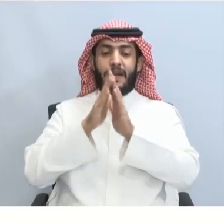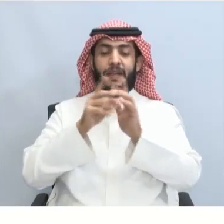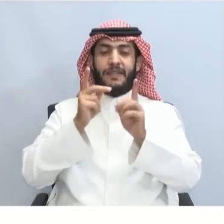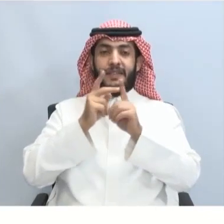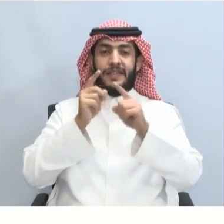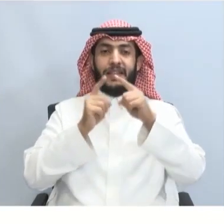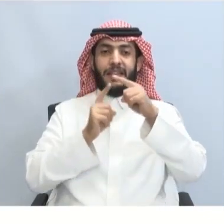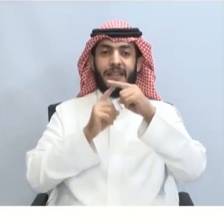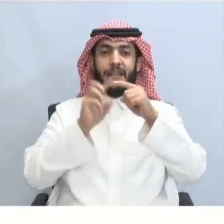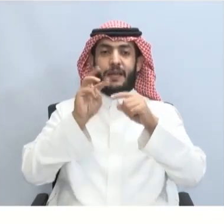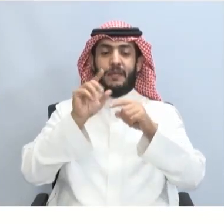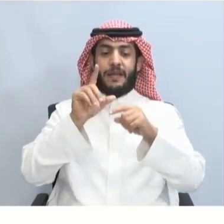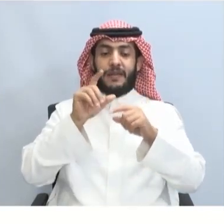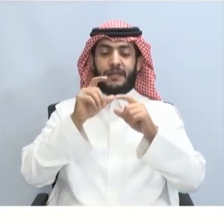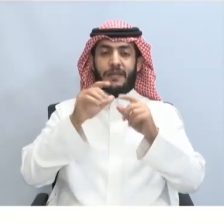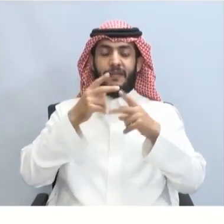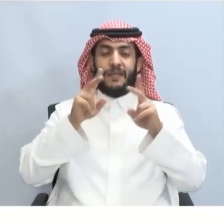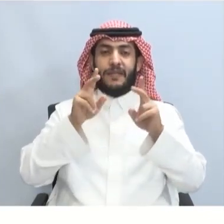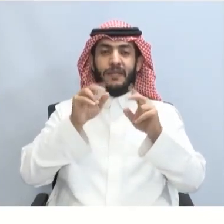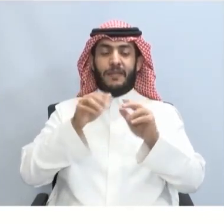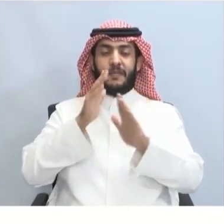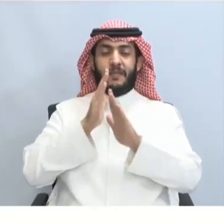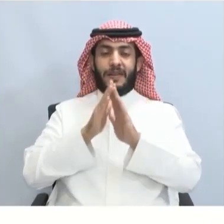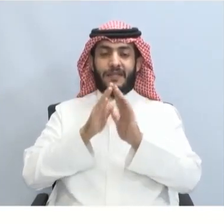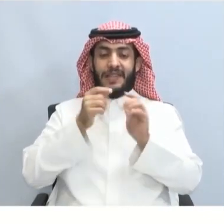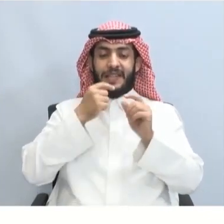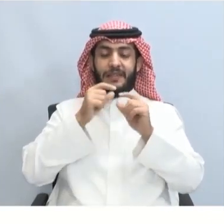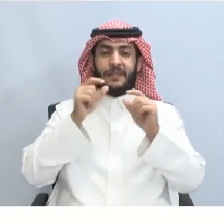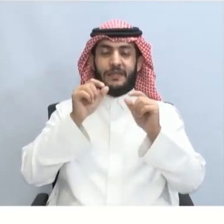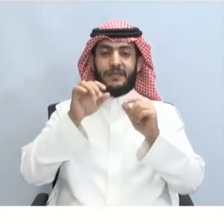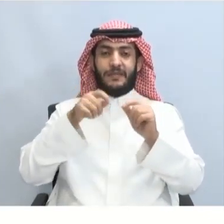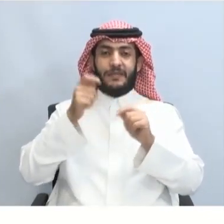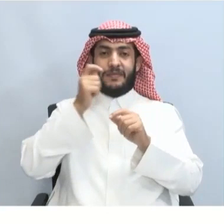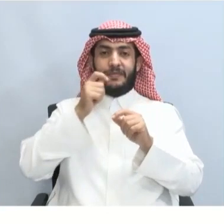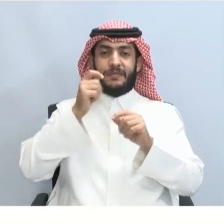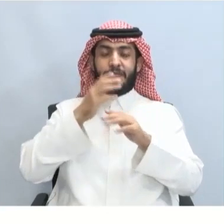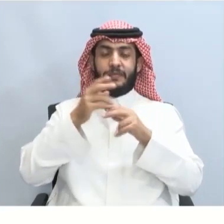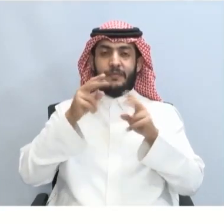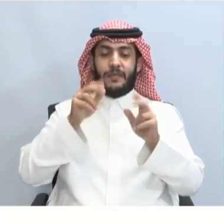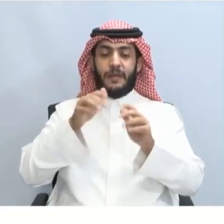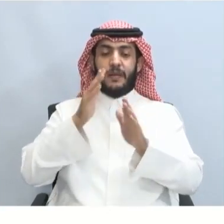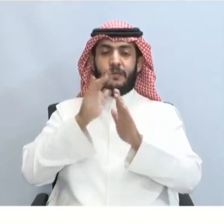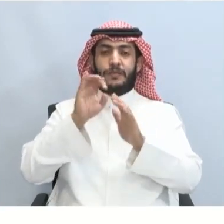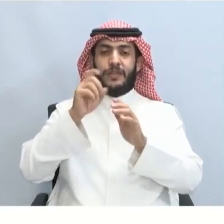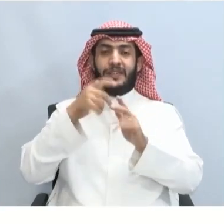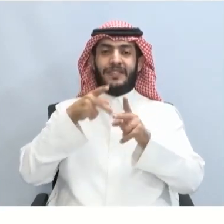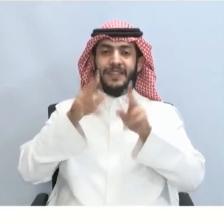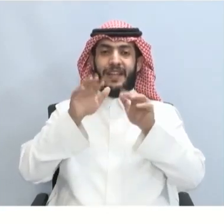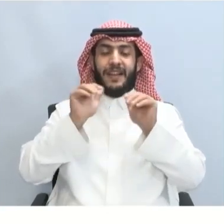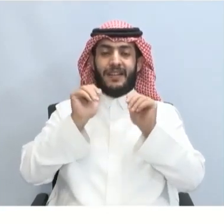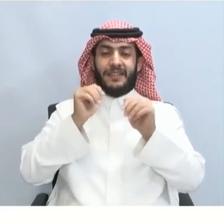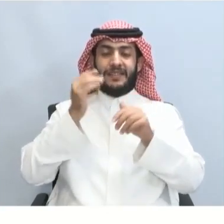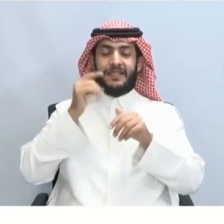باستخدام المتصفح لفتح ملف اش تي ام ال في المتصفح افتح المجلد الذي انشاته